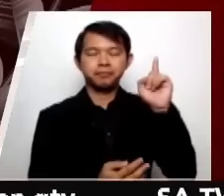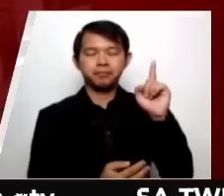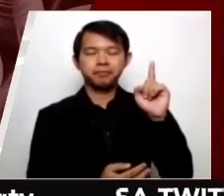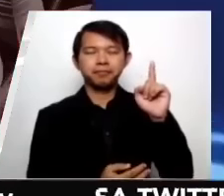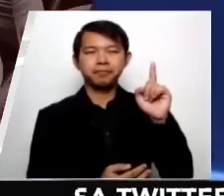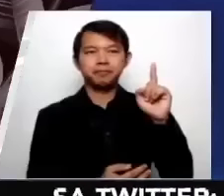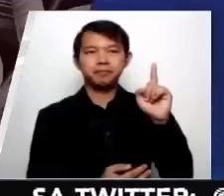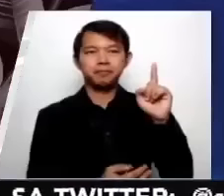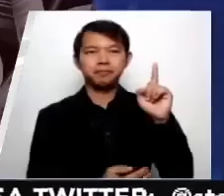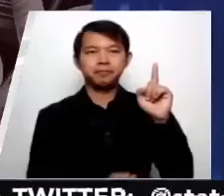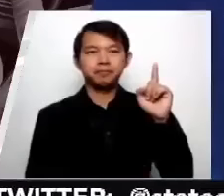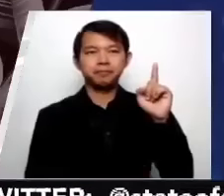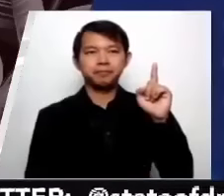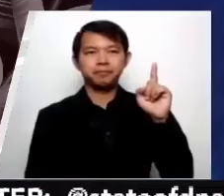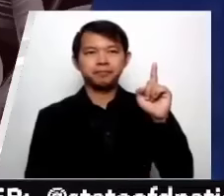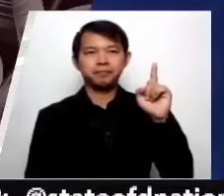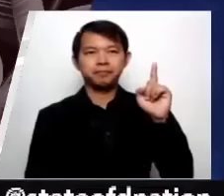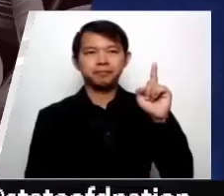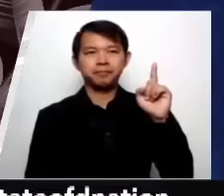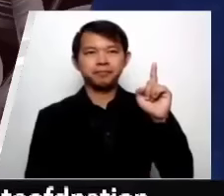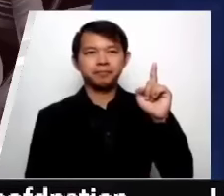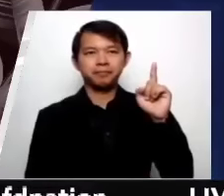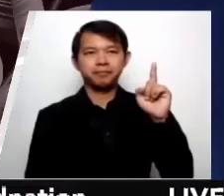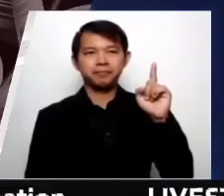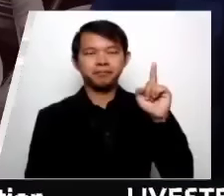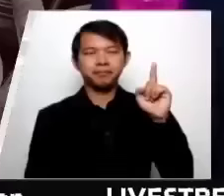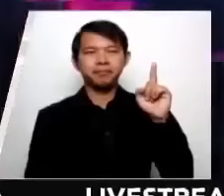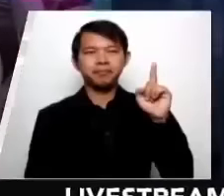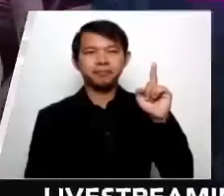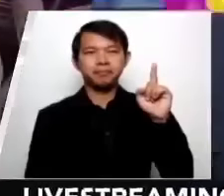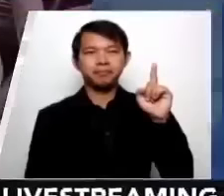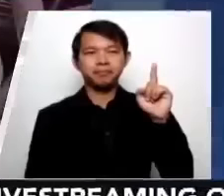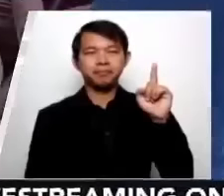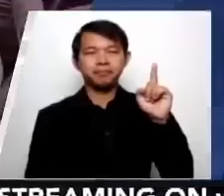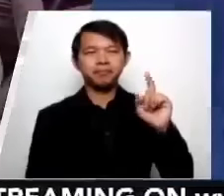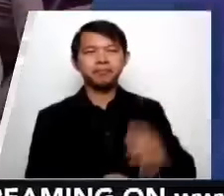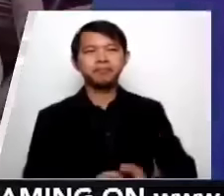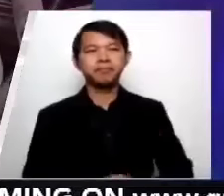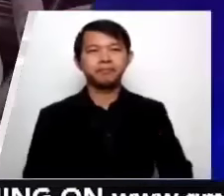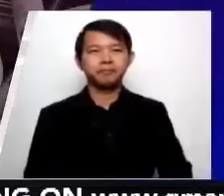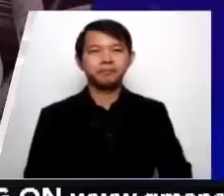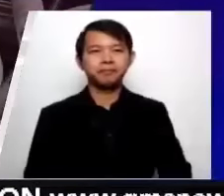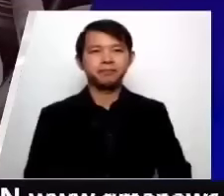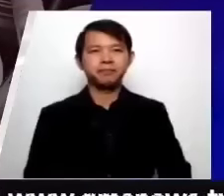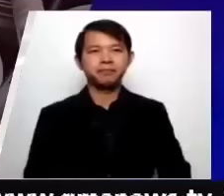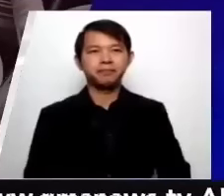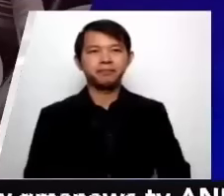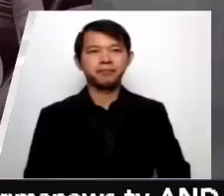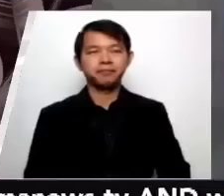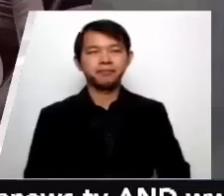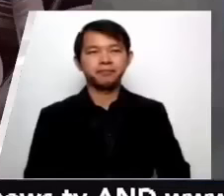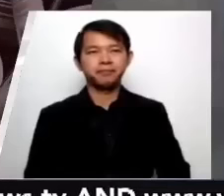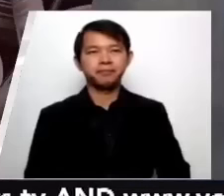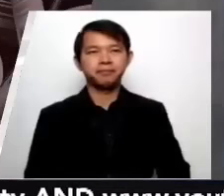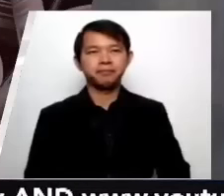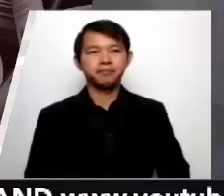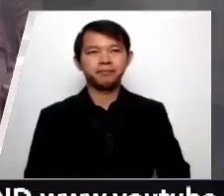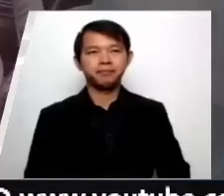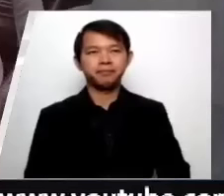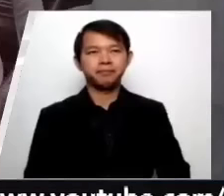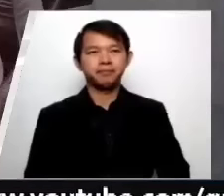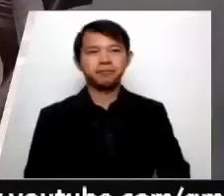Game Show ang Family Feud at Best TV Program ang Pepito Manaloto. Dalawang